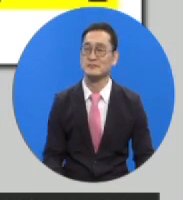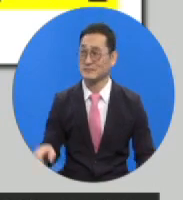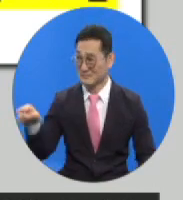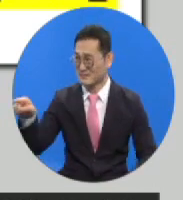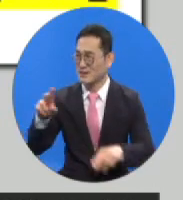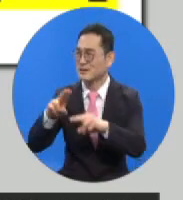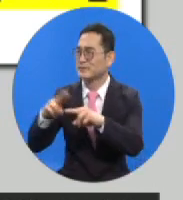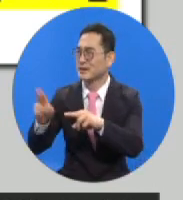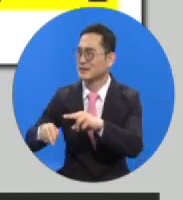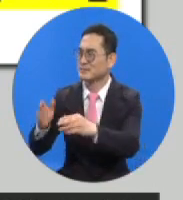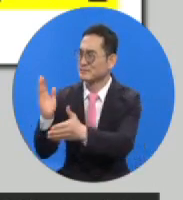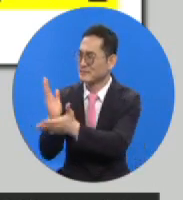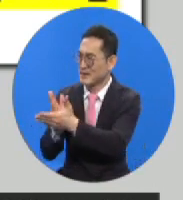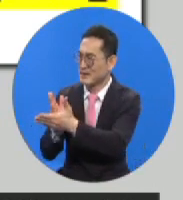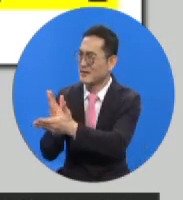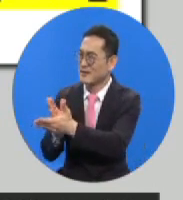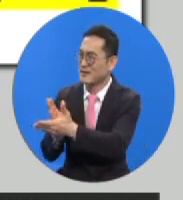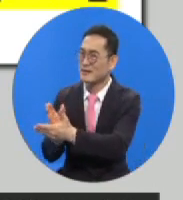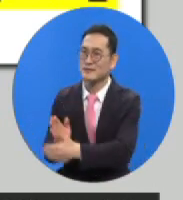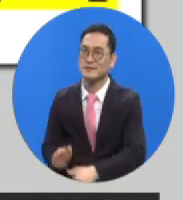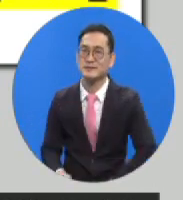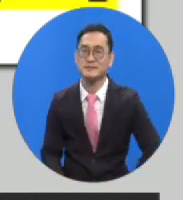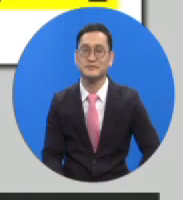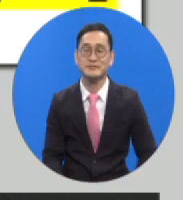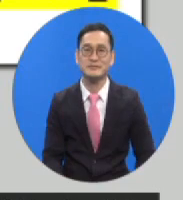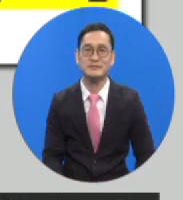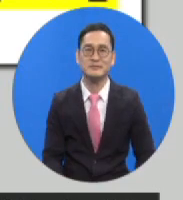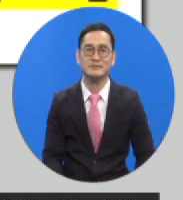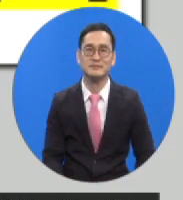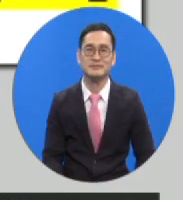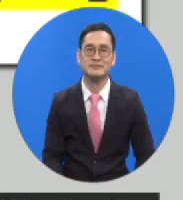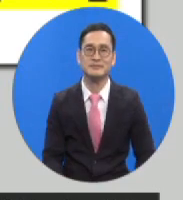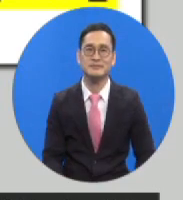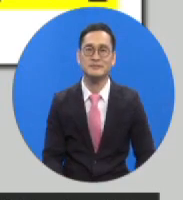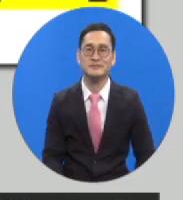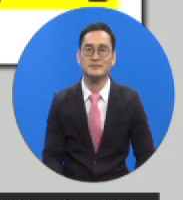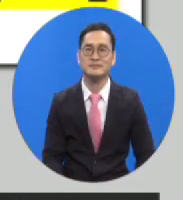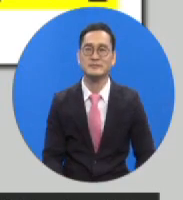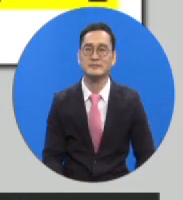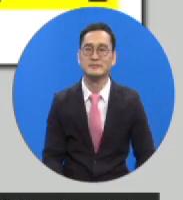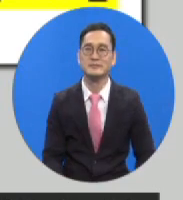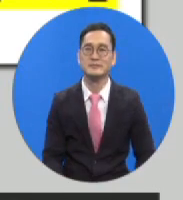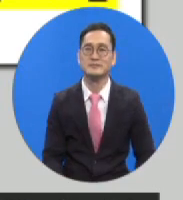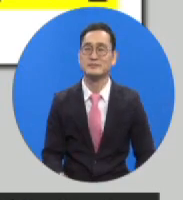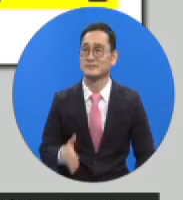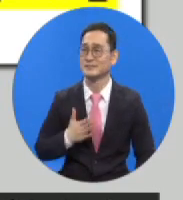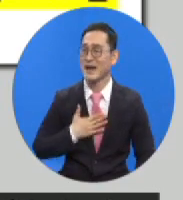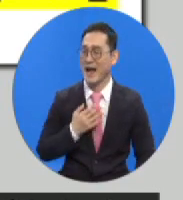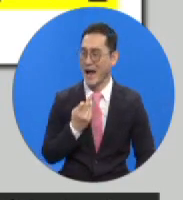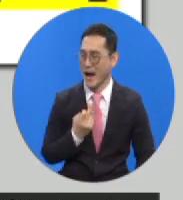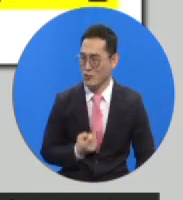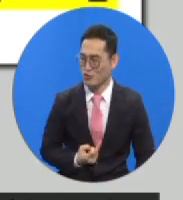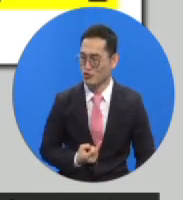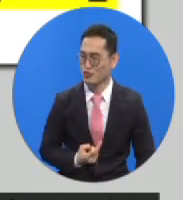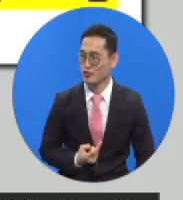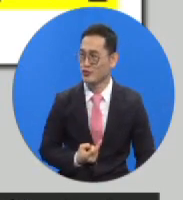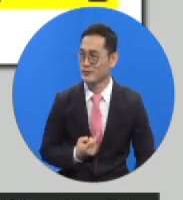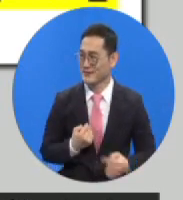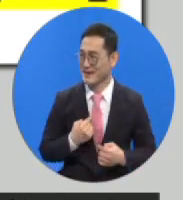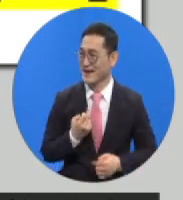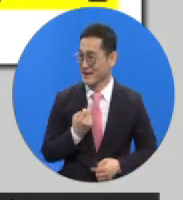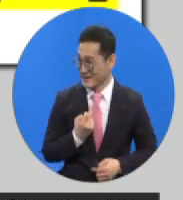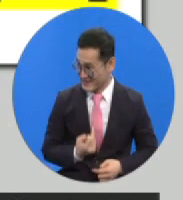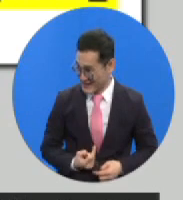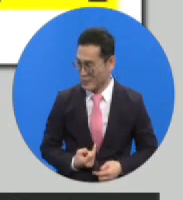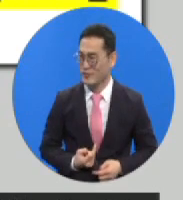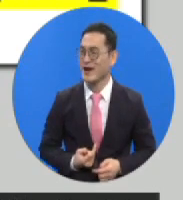내서는 안 됩니다. 2013년이에요. 그날 우연히 스쳐 지났던 범계 아우가 드리는 호소입니다.